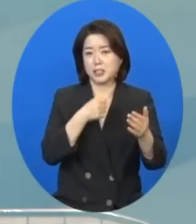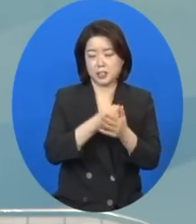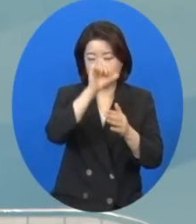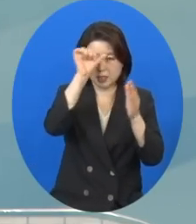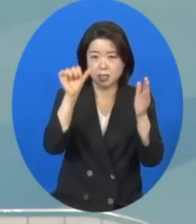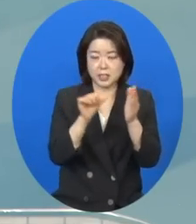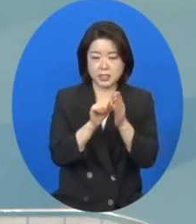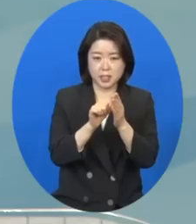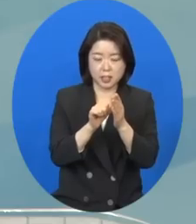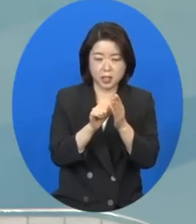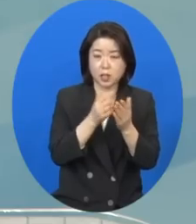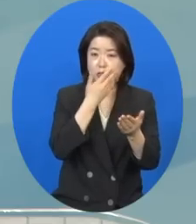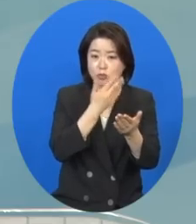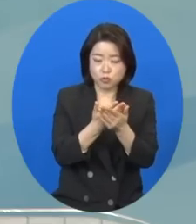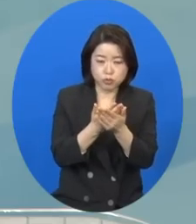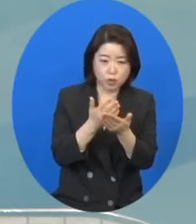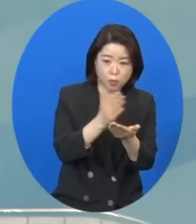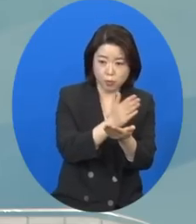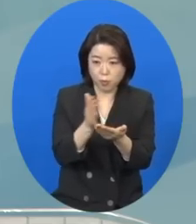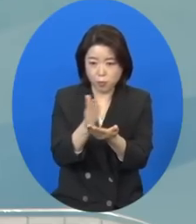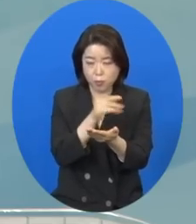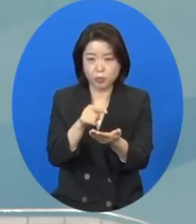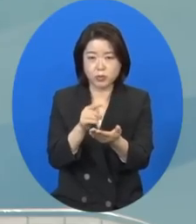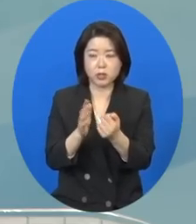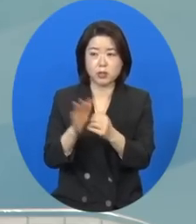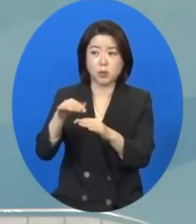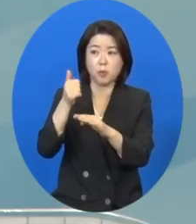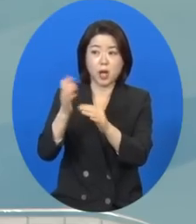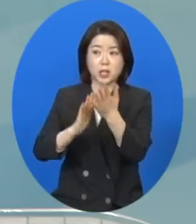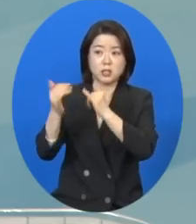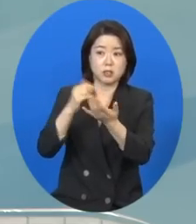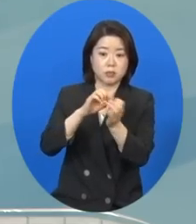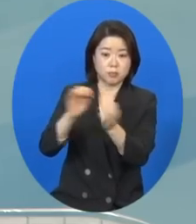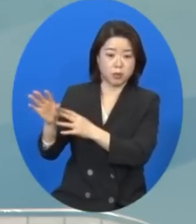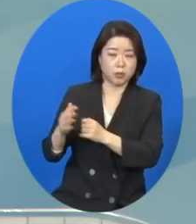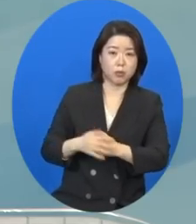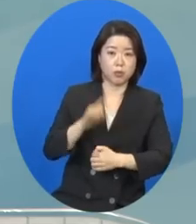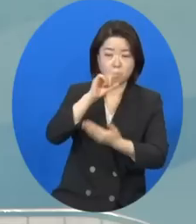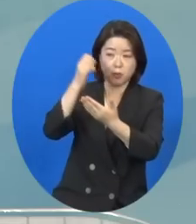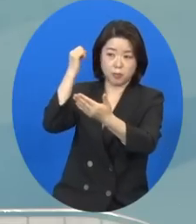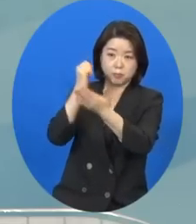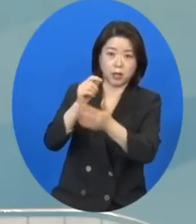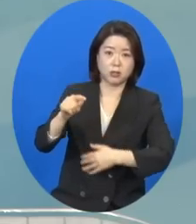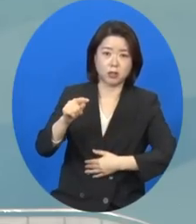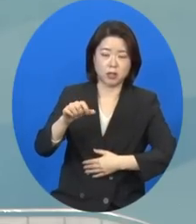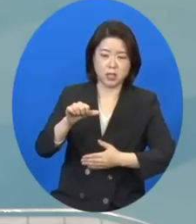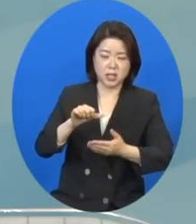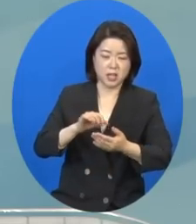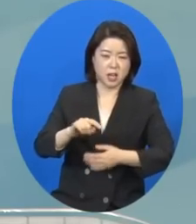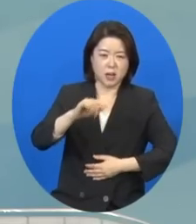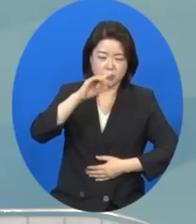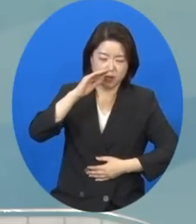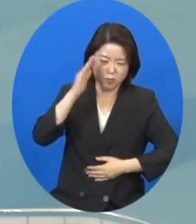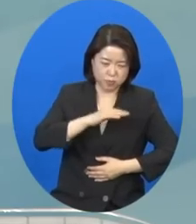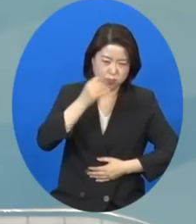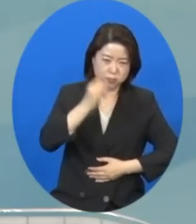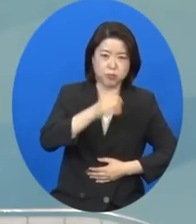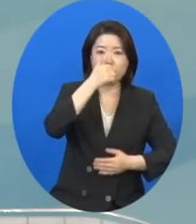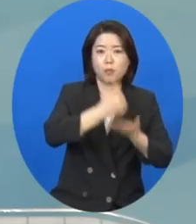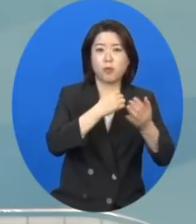인생의 기로에서 지금 왕이신 예수님을 버렸습니다 못 박으라고 하는 지울 수 없는 죄를지었습니다